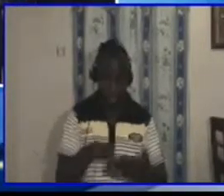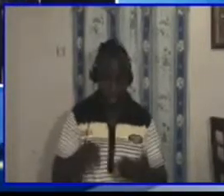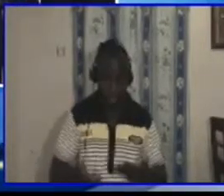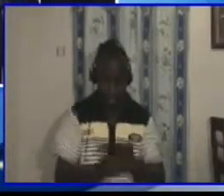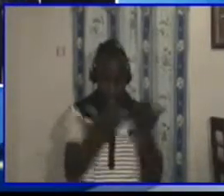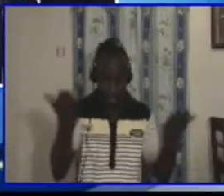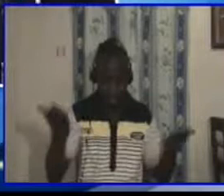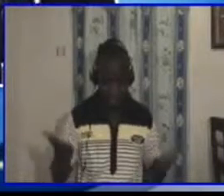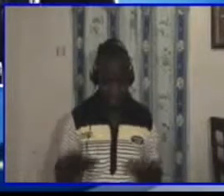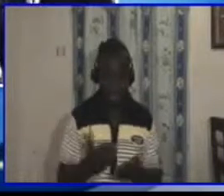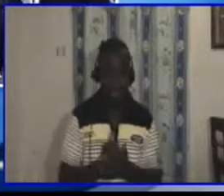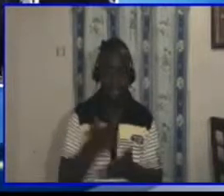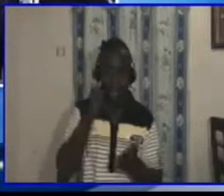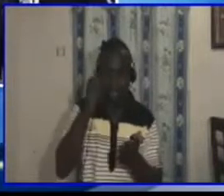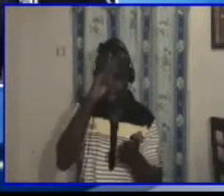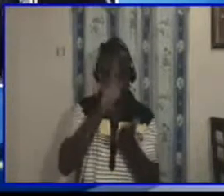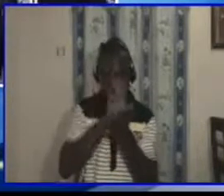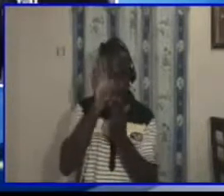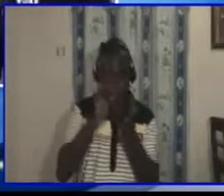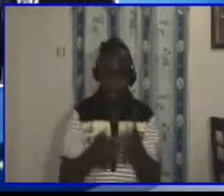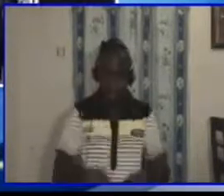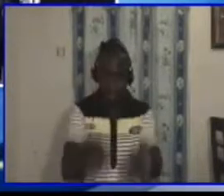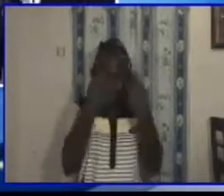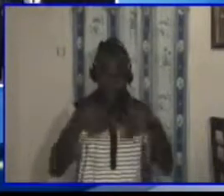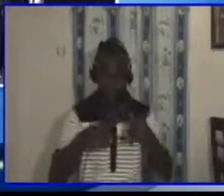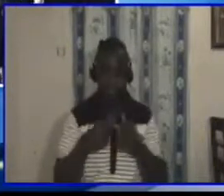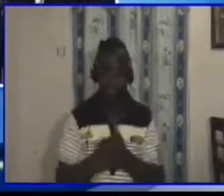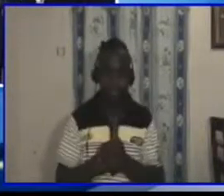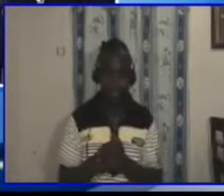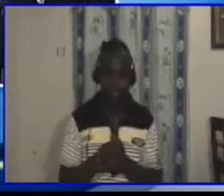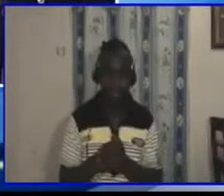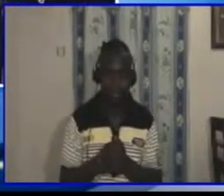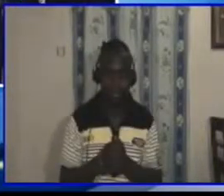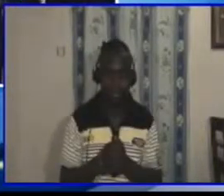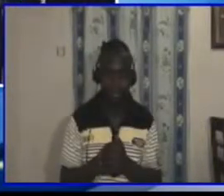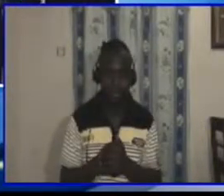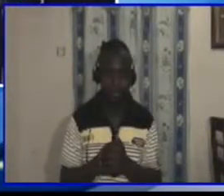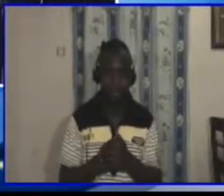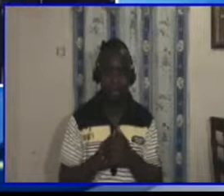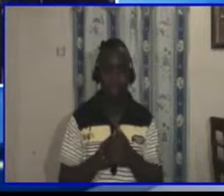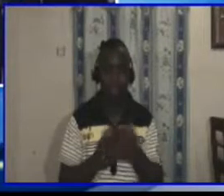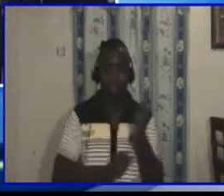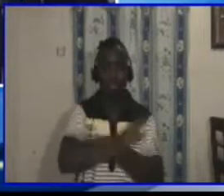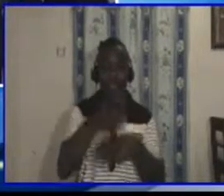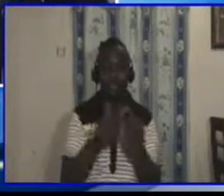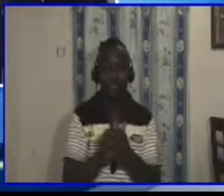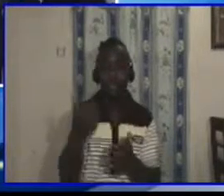capitolo 25 leggiamo eccolo scorso viene